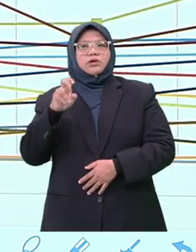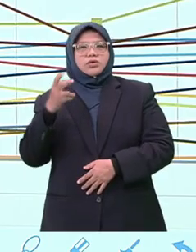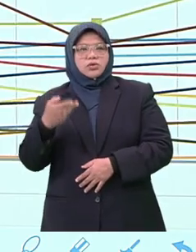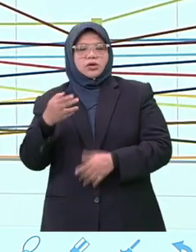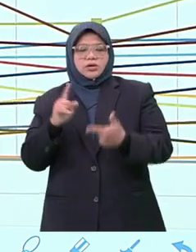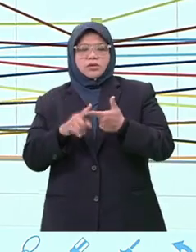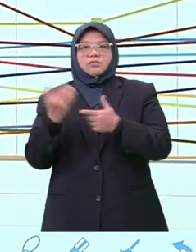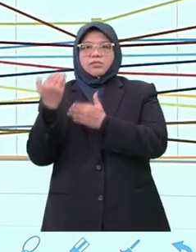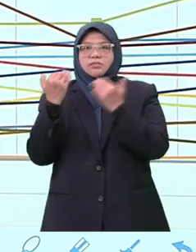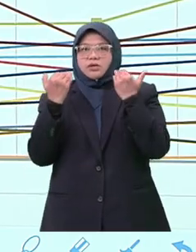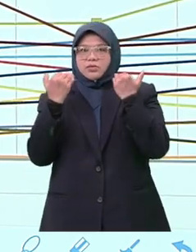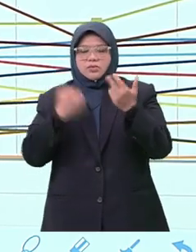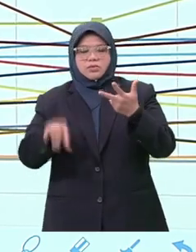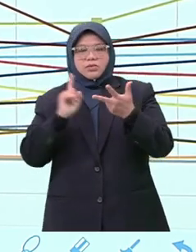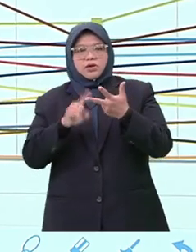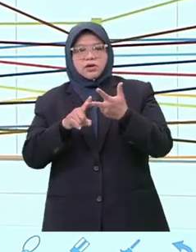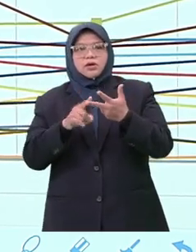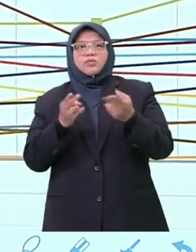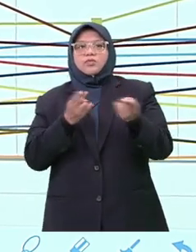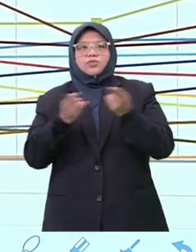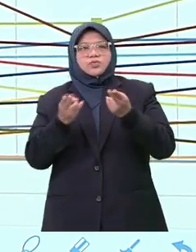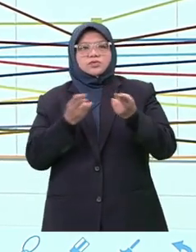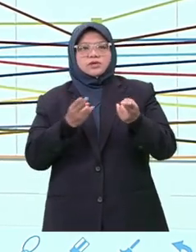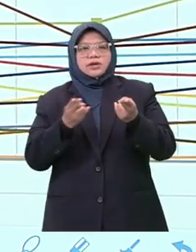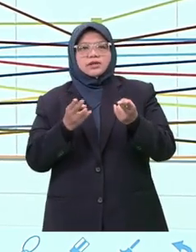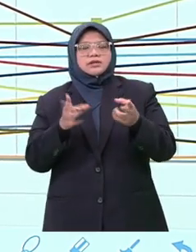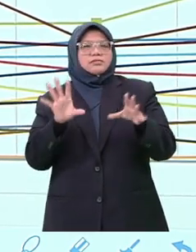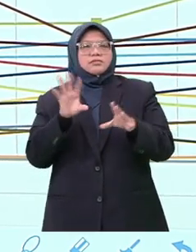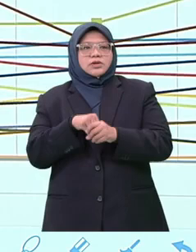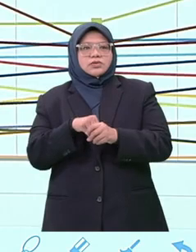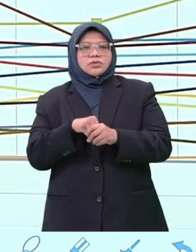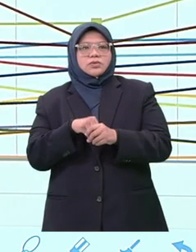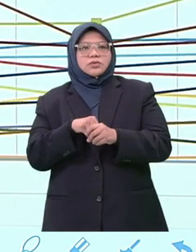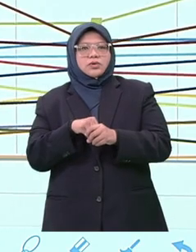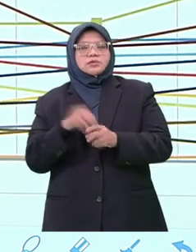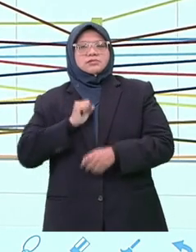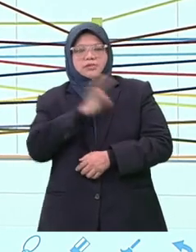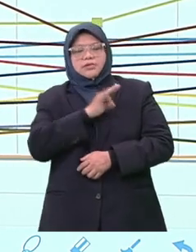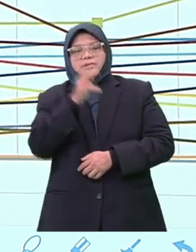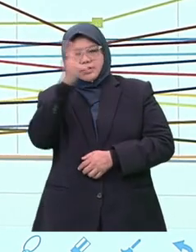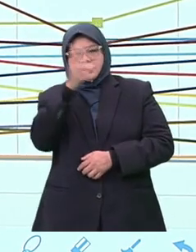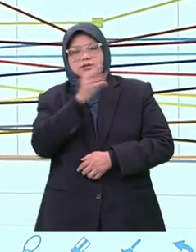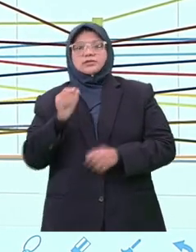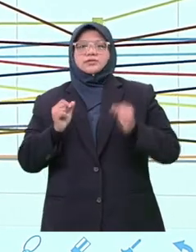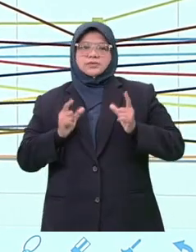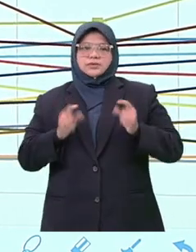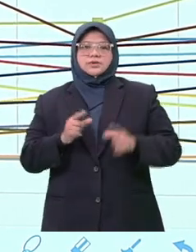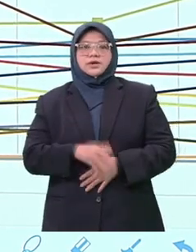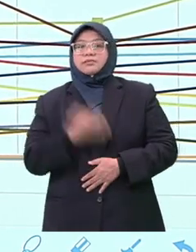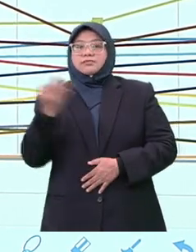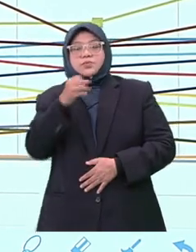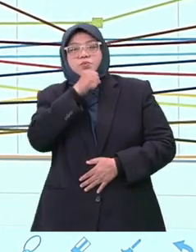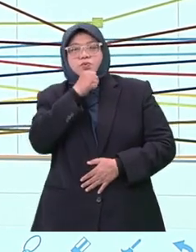penganggur dan juga di kalangan pengurusan termasuk juga pekerja dalam sektor awam dan juga sektor swasta dan usianya